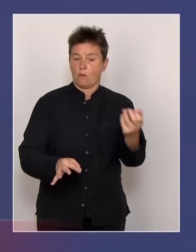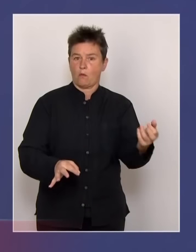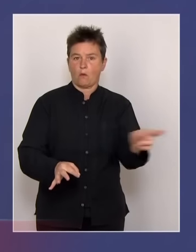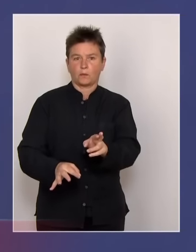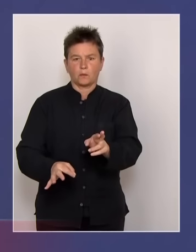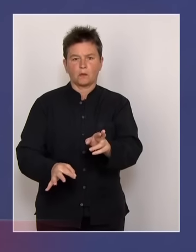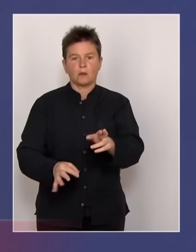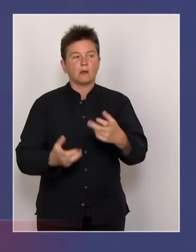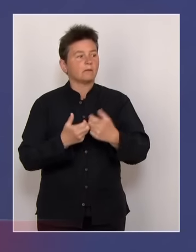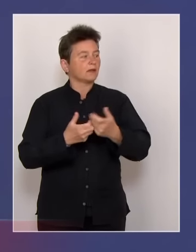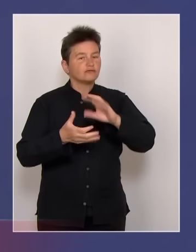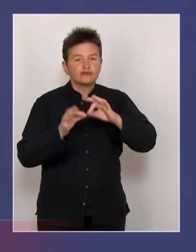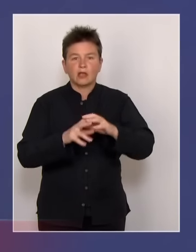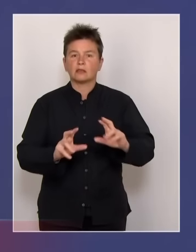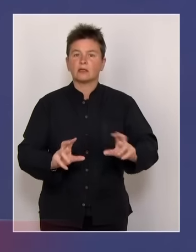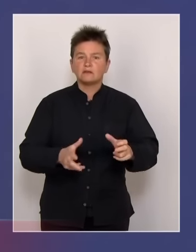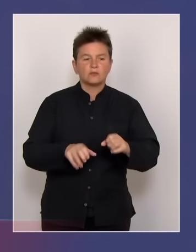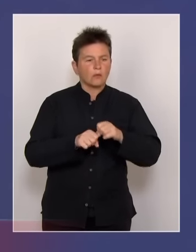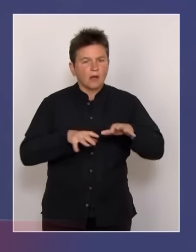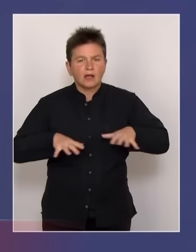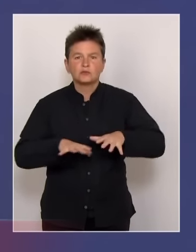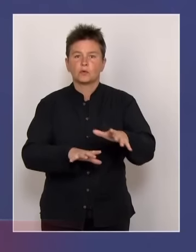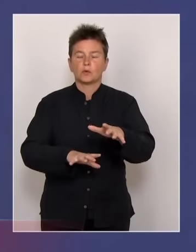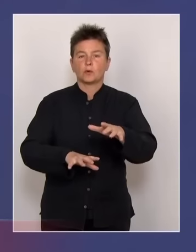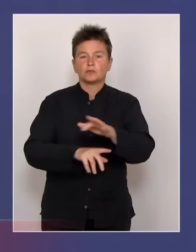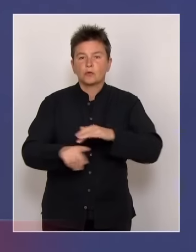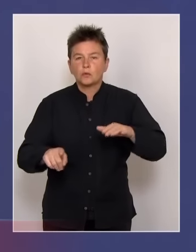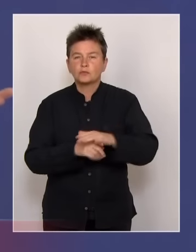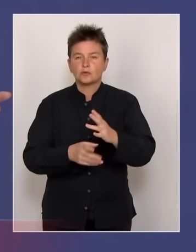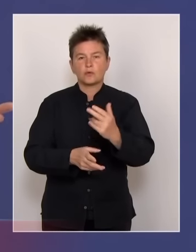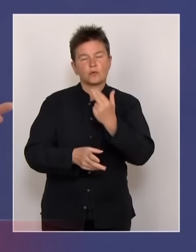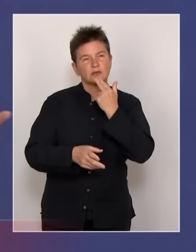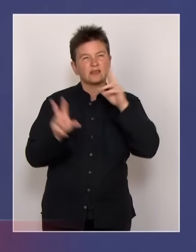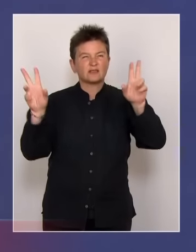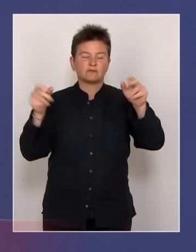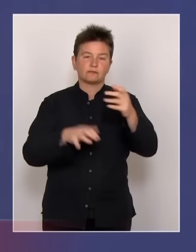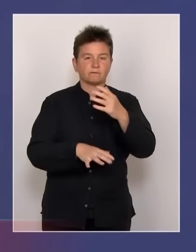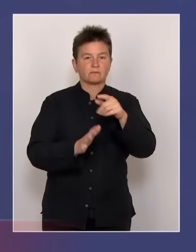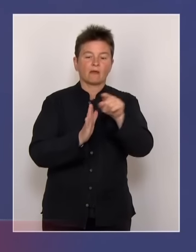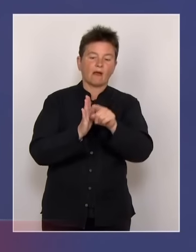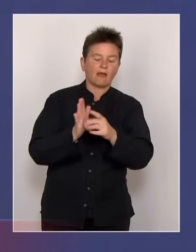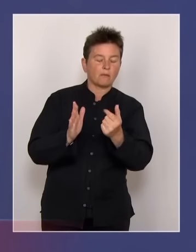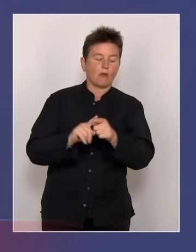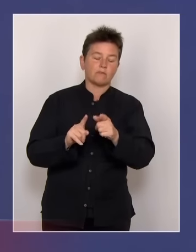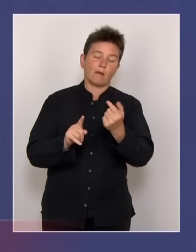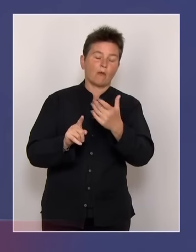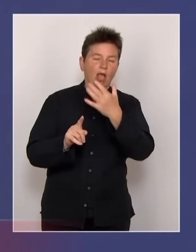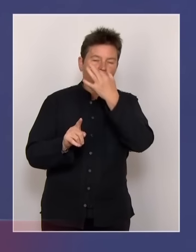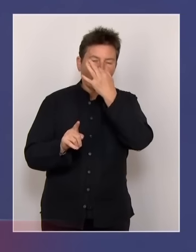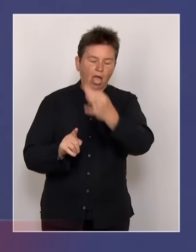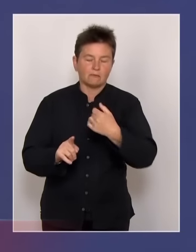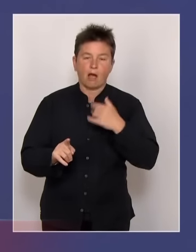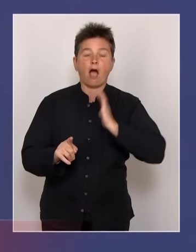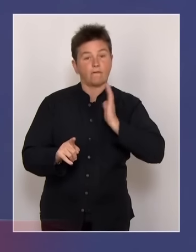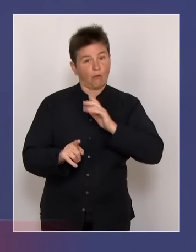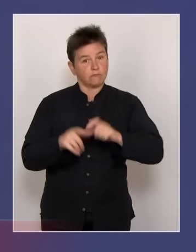par des chaînes de télévision par les réseaux sociaux par l'utilisation d'une forme de naïveté de nos règles qui était faite pour des acteurs qui respectaient